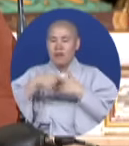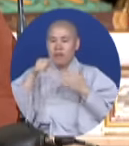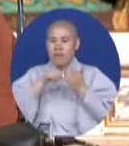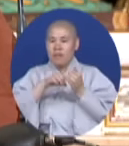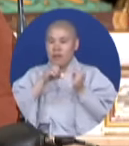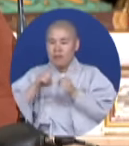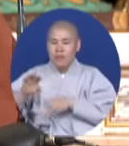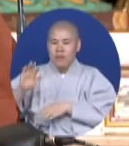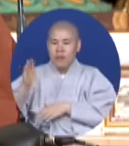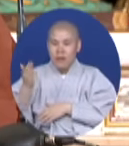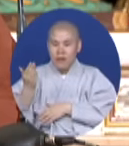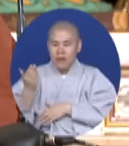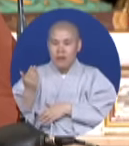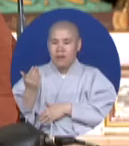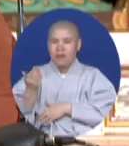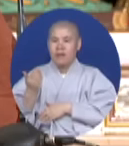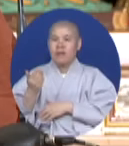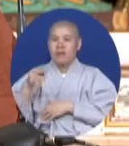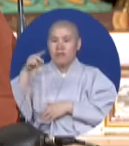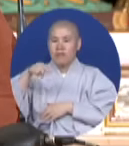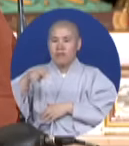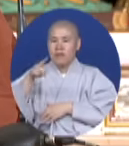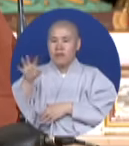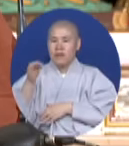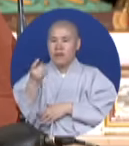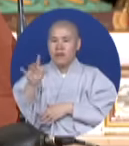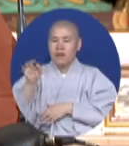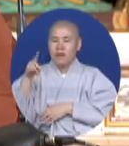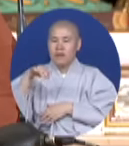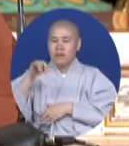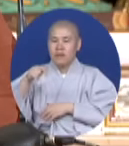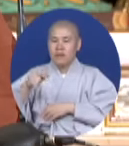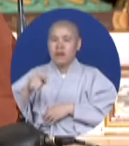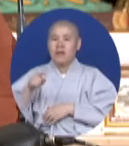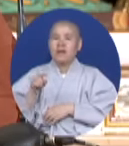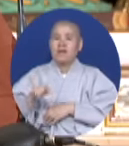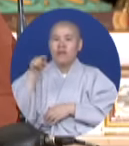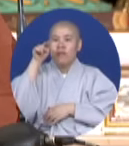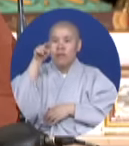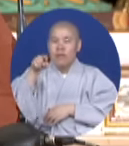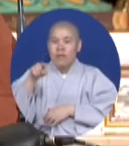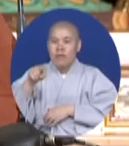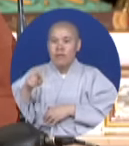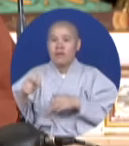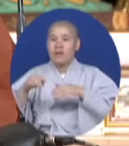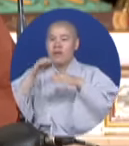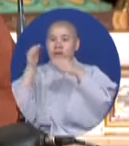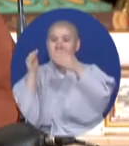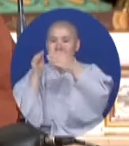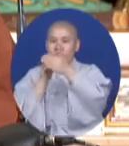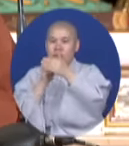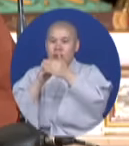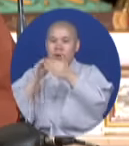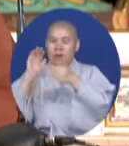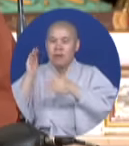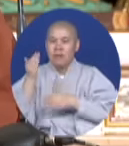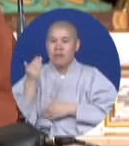수상행식의 피안에 도달하고 4대 색의 피안에 도달한다.